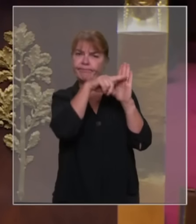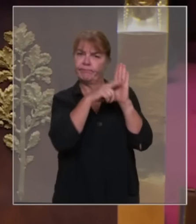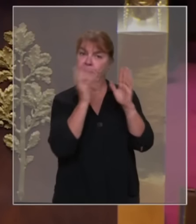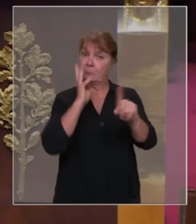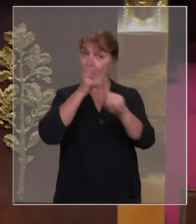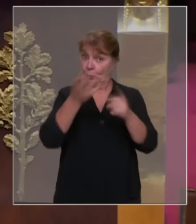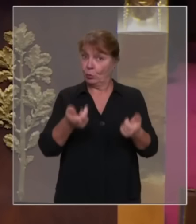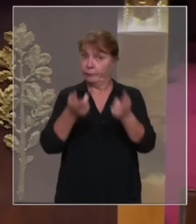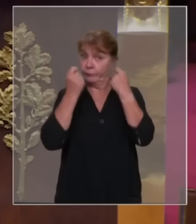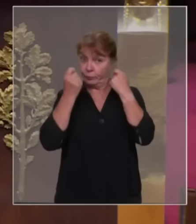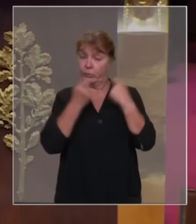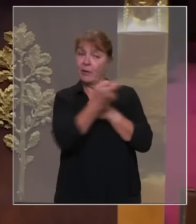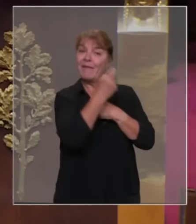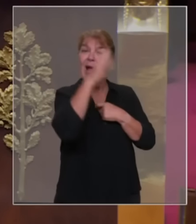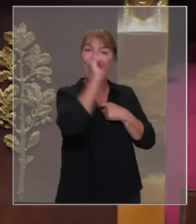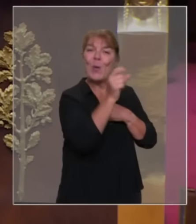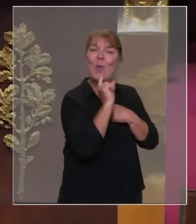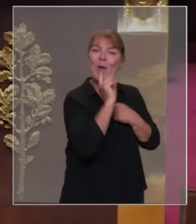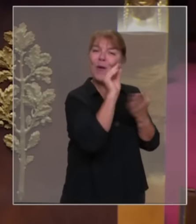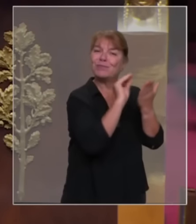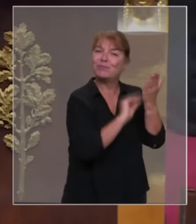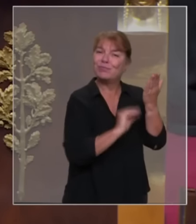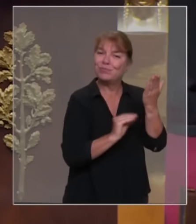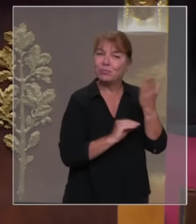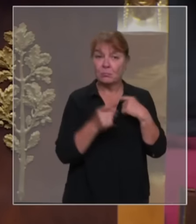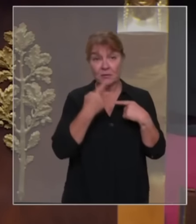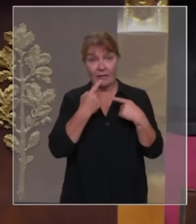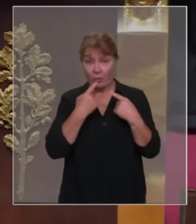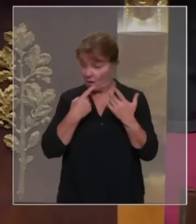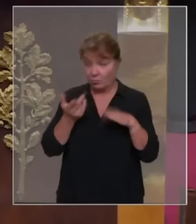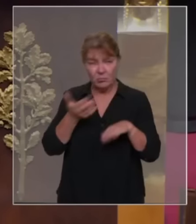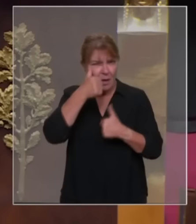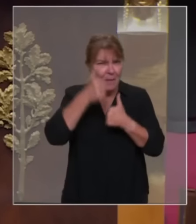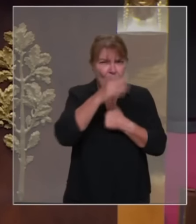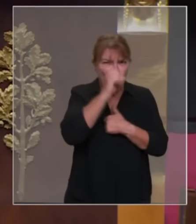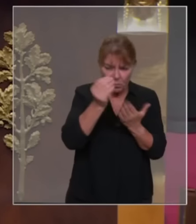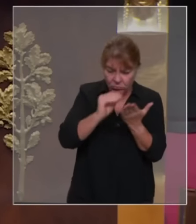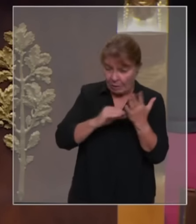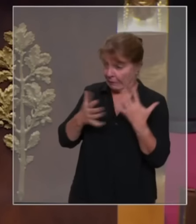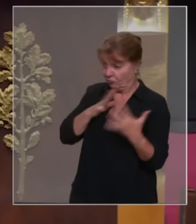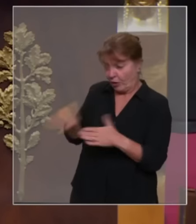mission signé par de Gaulle, nous ne partons pas de presque rien.